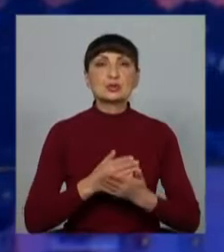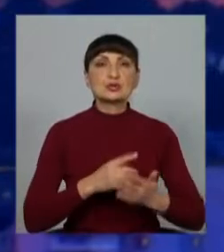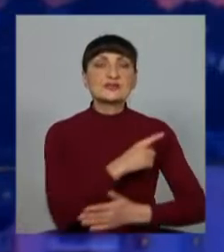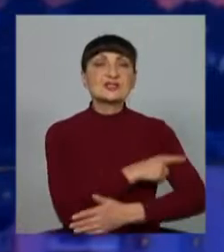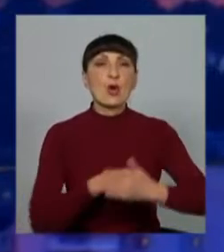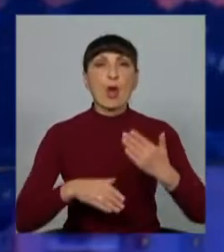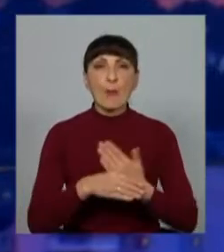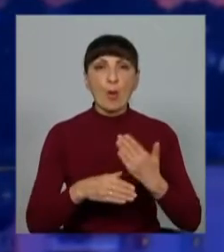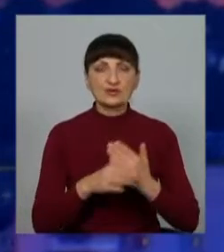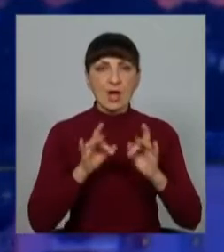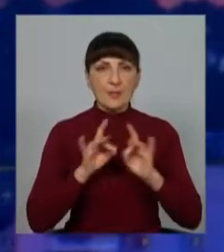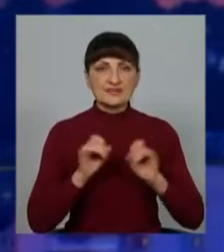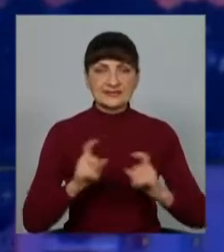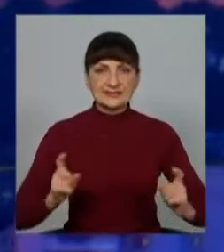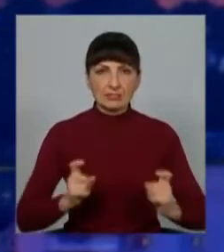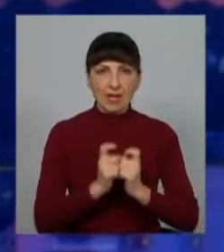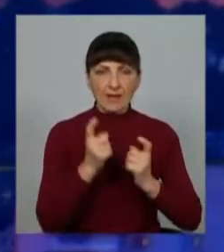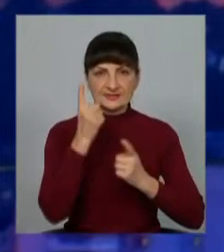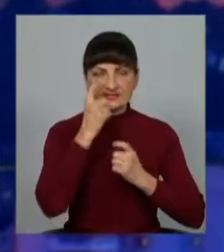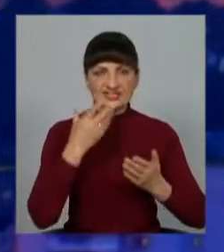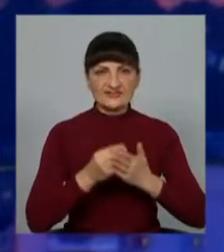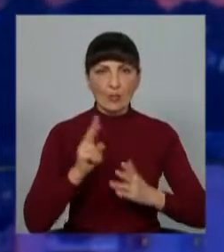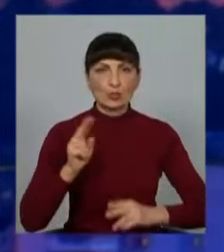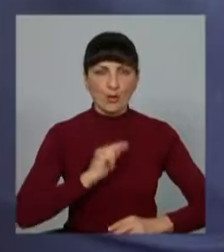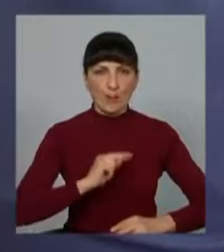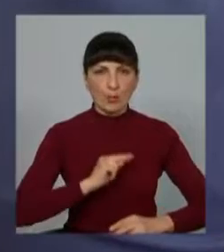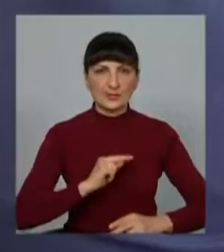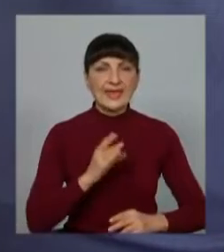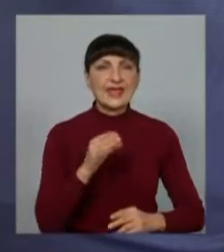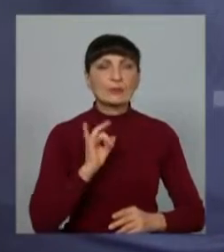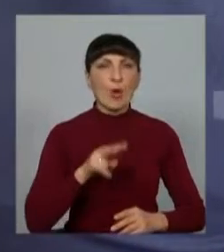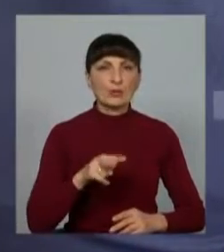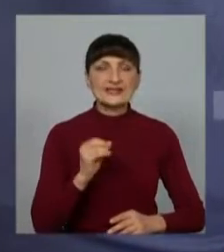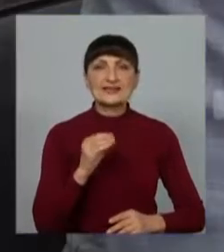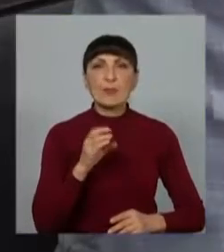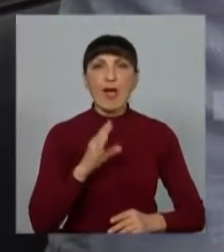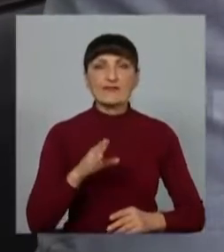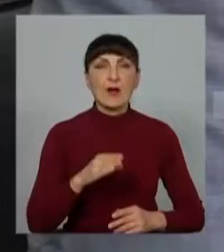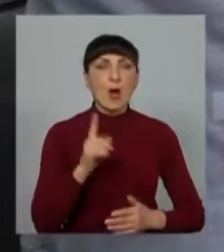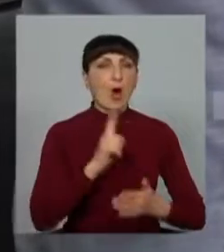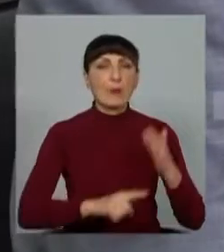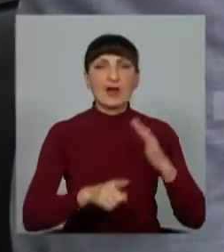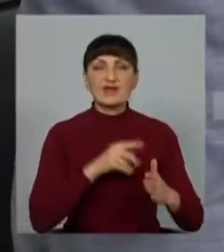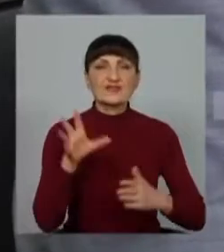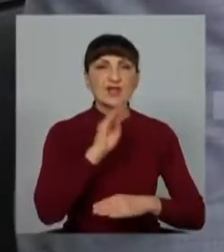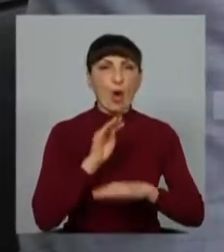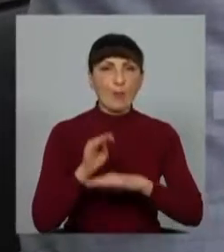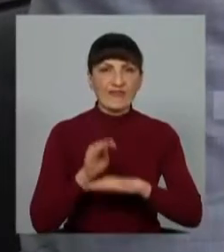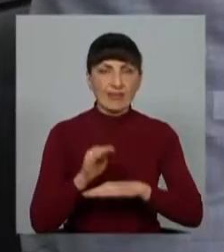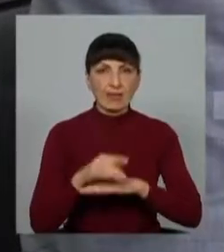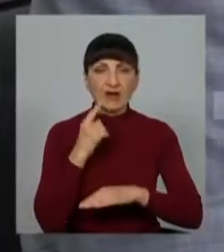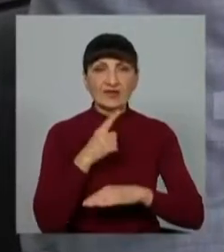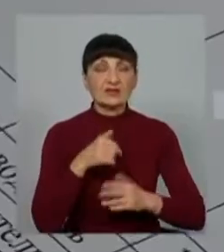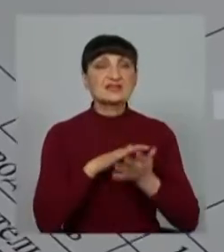медпомощи Алматы прокомментировал скандальные заявления своих подчиненных. Ербул Сарсенбаев опроверг все обвинения в свой адрес и заявил, что